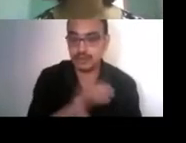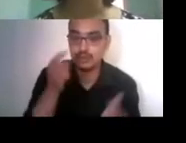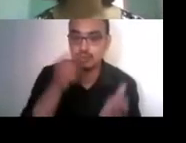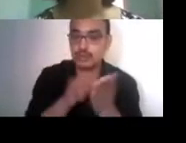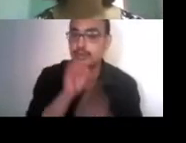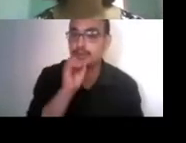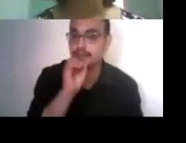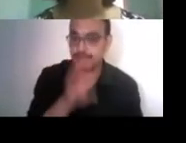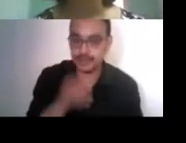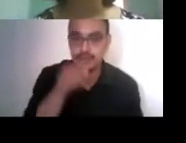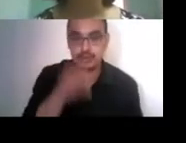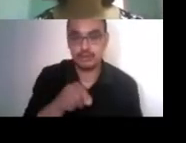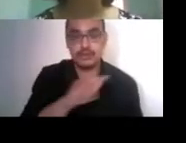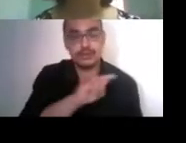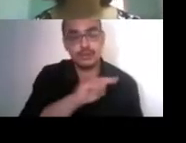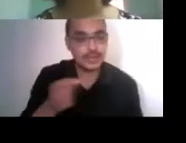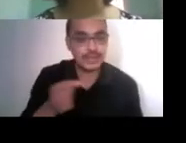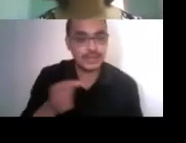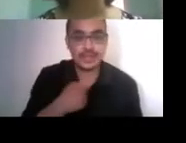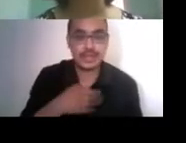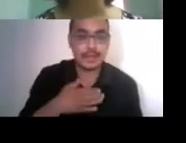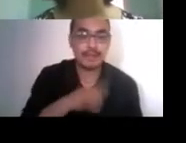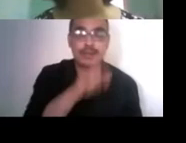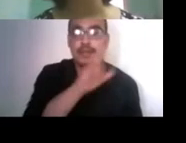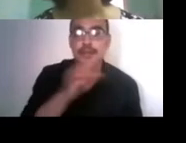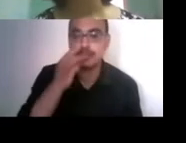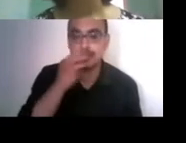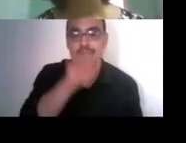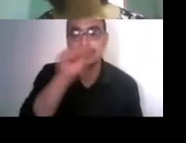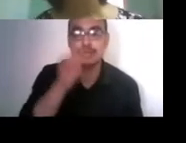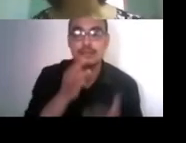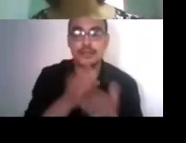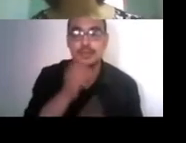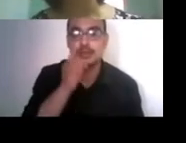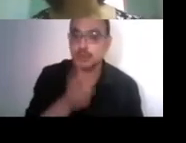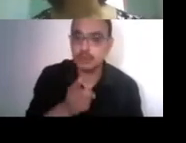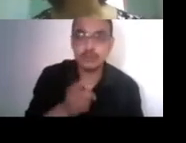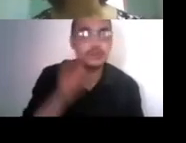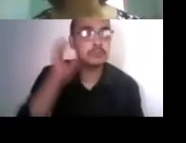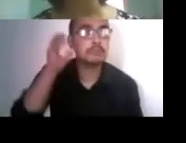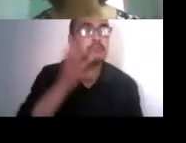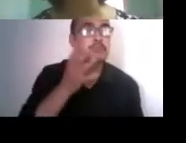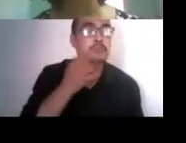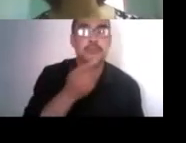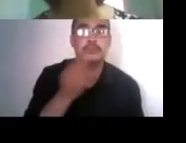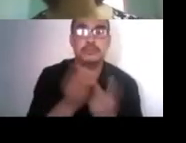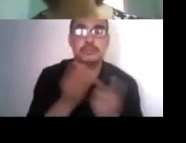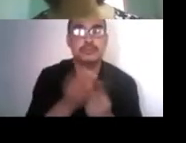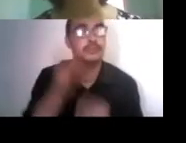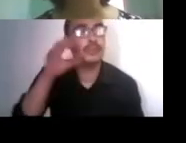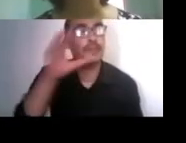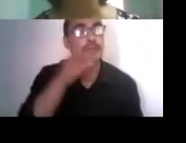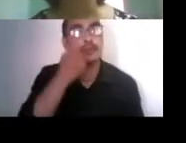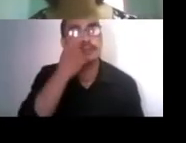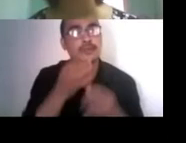यो कुनै हाम्रो नेपालमा अथवा एसियामा मात्र यस्तो हो, कहाँ विदेशमा छ र छैन, विदेशमा त सबै महिलाहरू स्वतन्त्र छन्